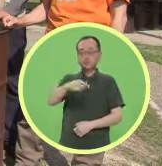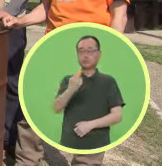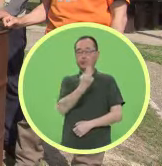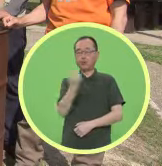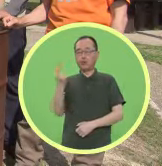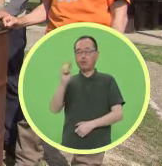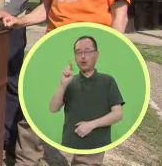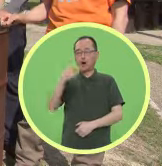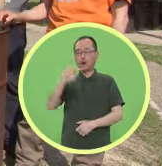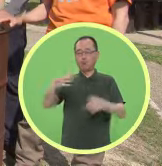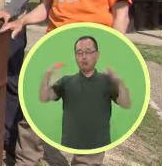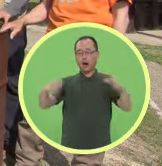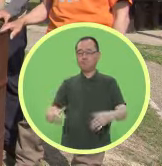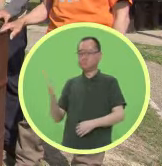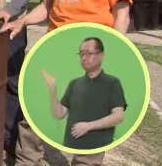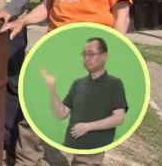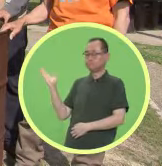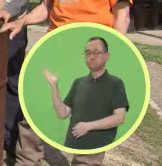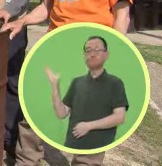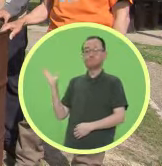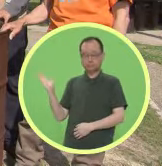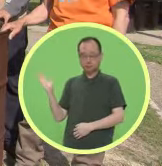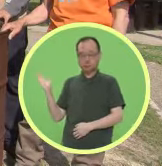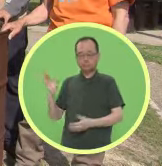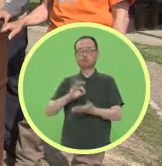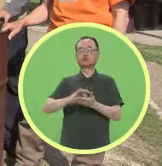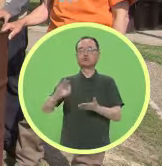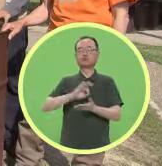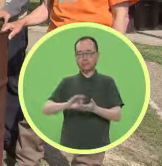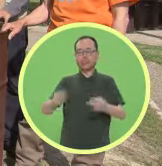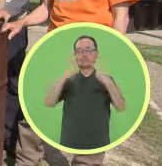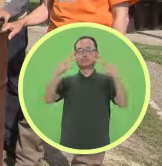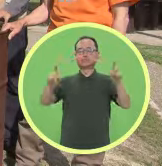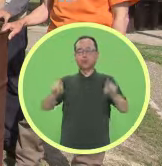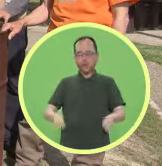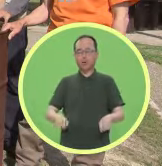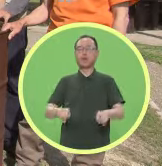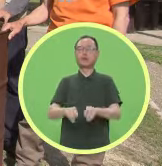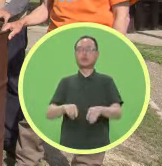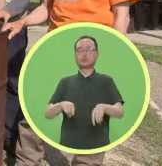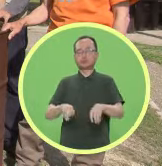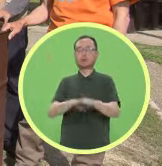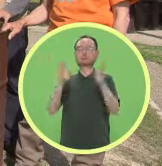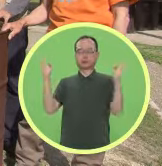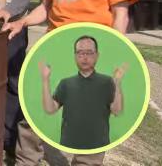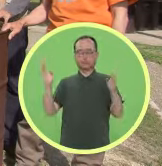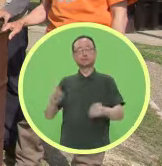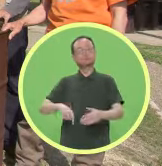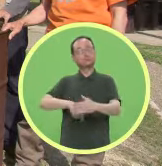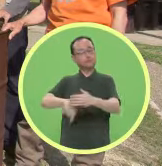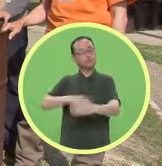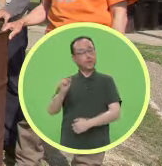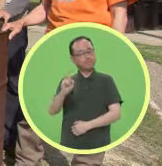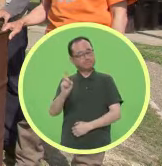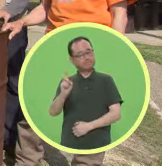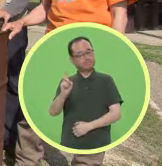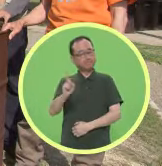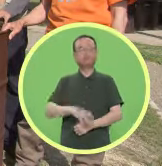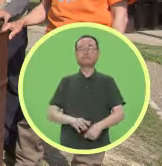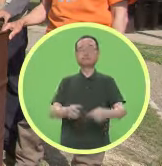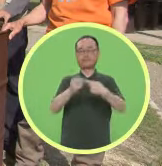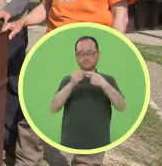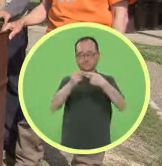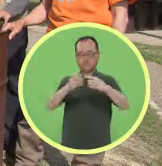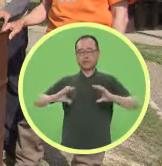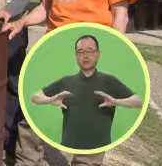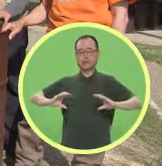でこのドラム缶を使いあるイベントを行うのですが、さて何をするでしょうか。